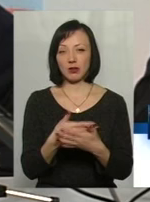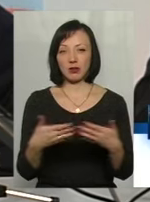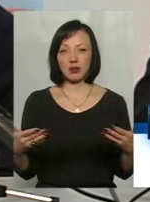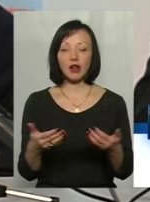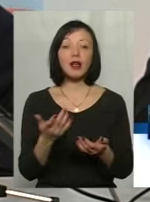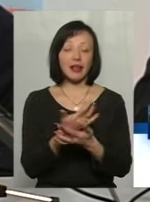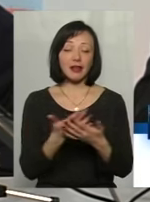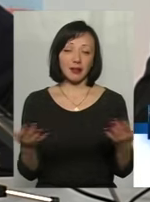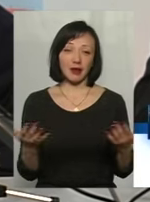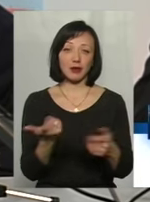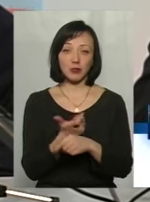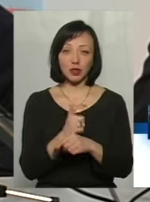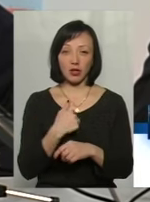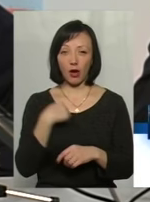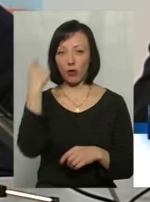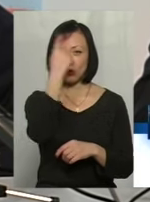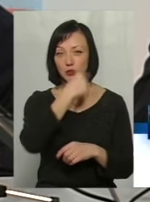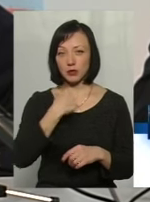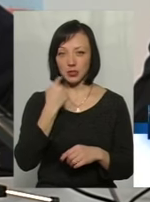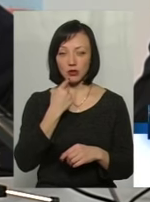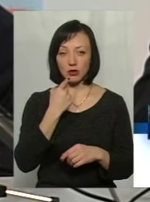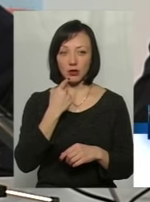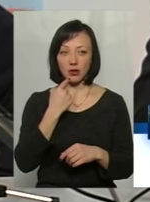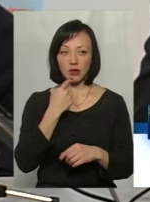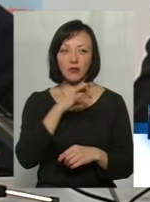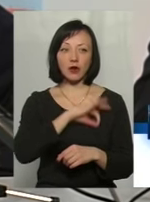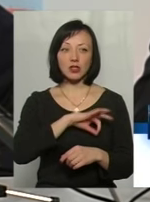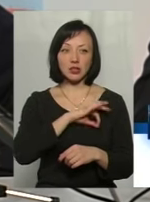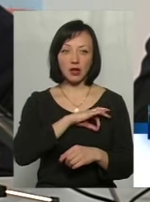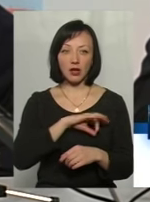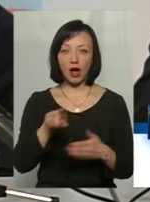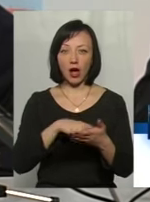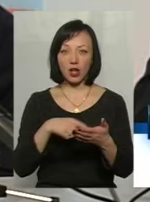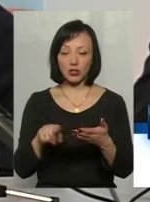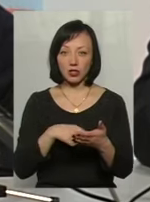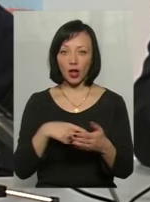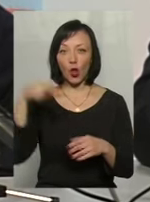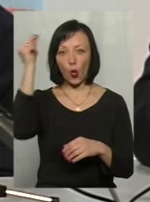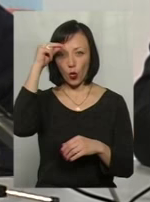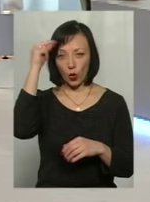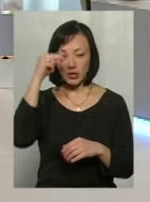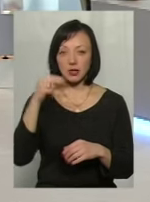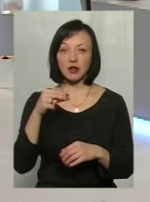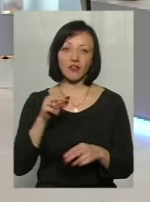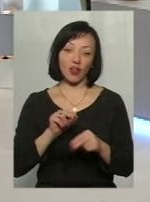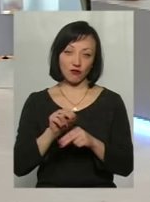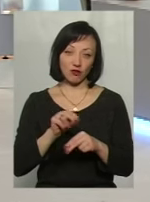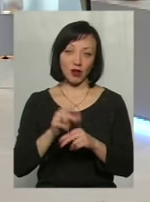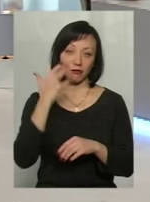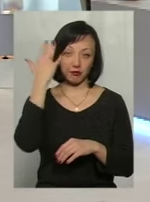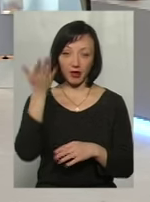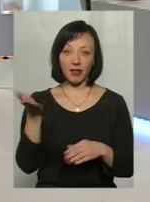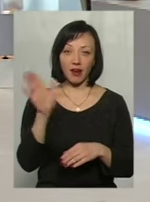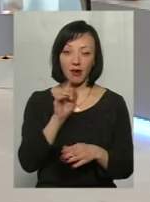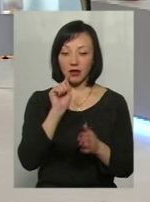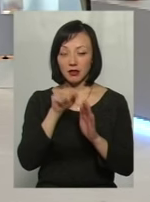Більше того, скажімо, я особисто практикую і використання гаджетів на уроці в навчальних цілях, чи давайте